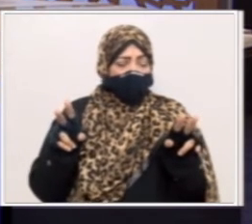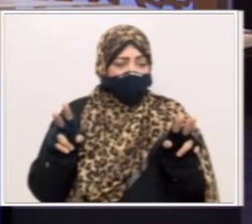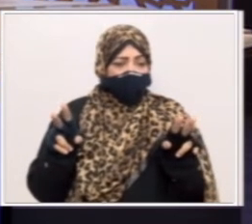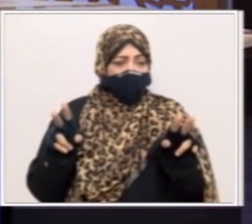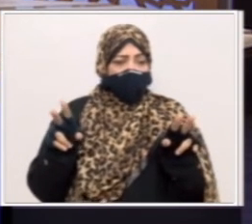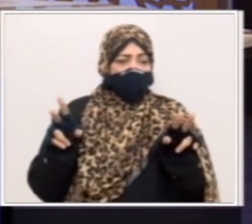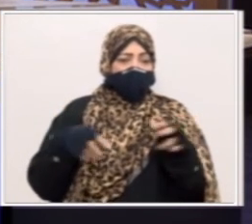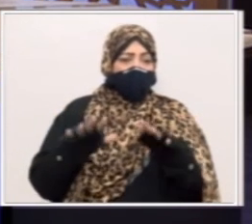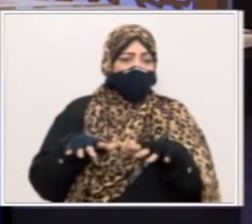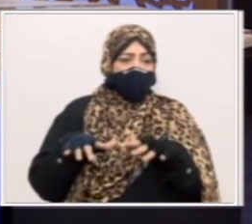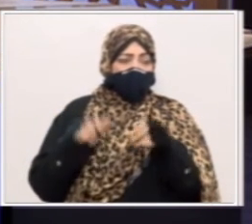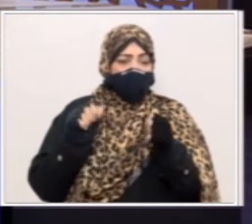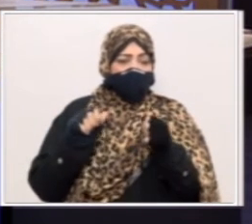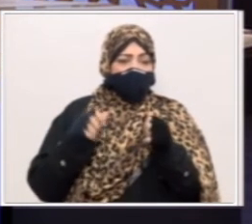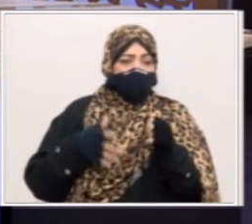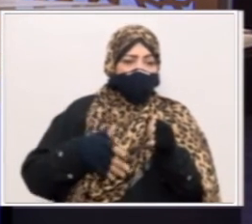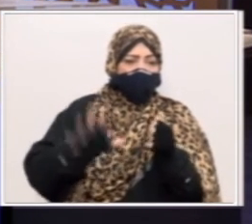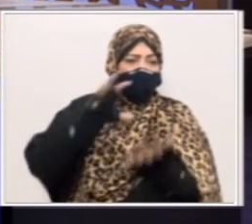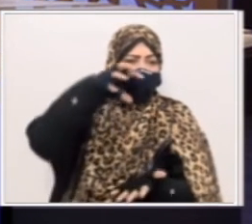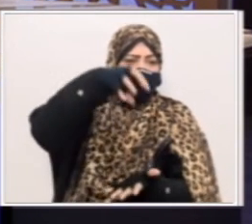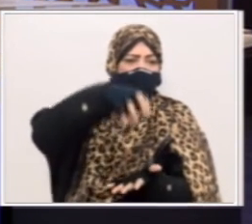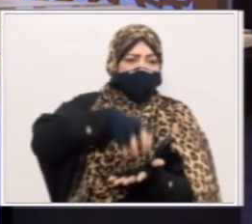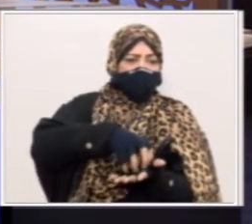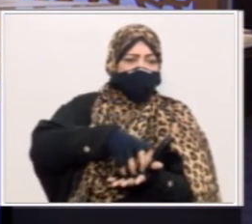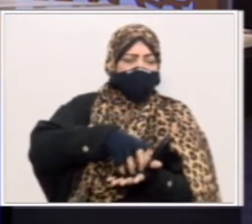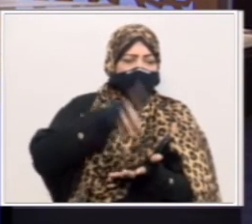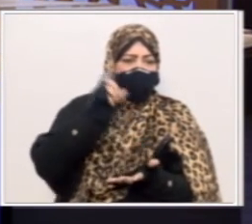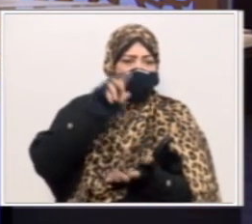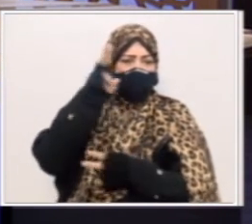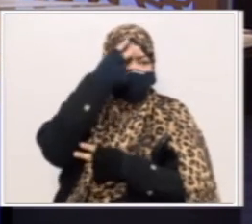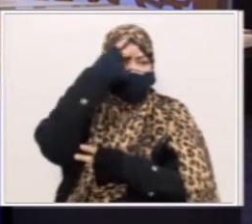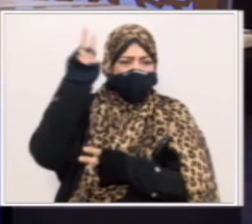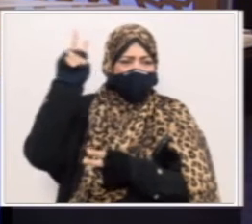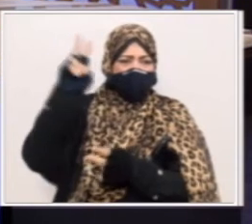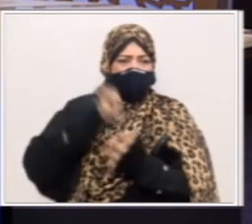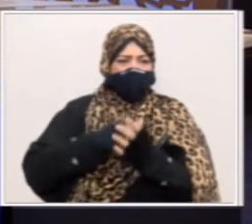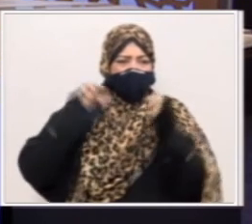هذا؟ لا لا علاقة للبيت المقدس بأركان وواجبات الحج.